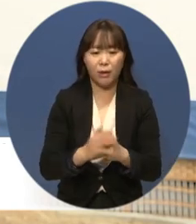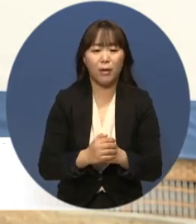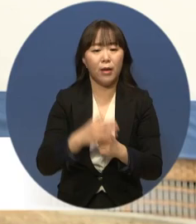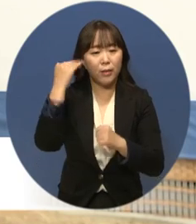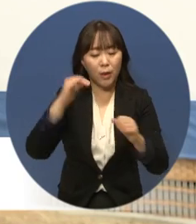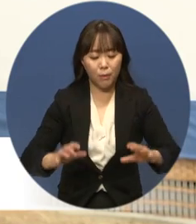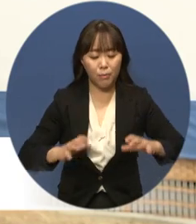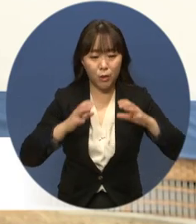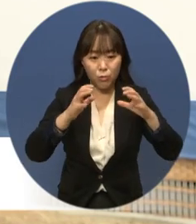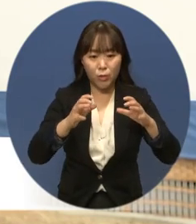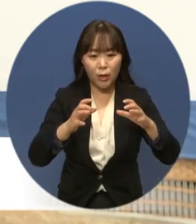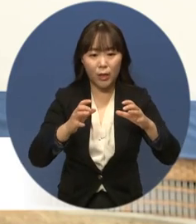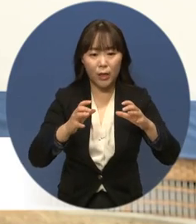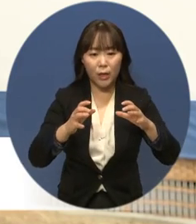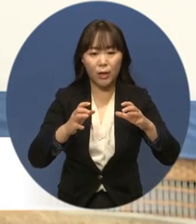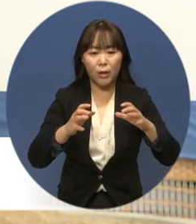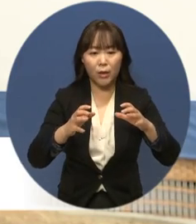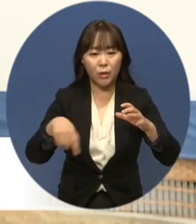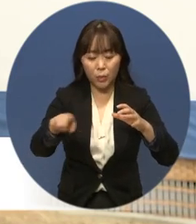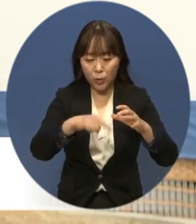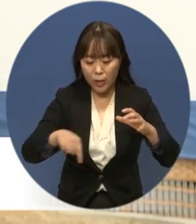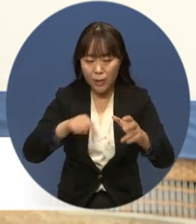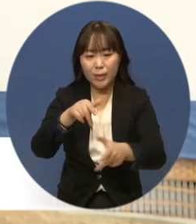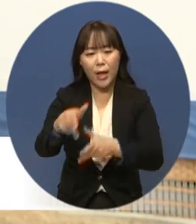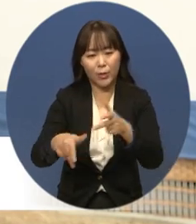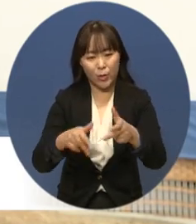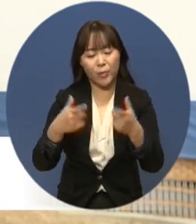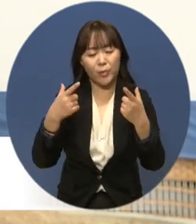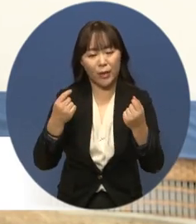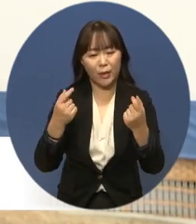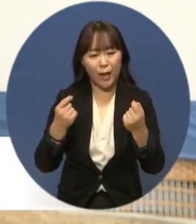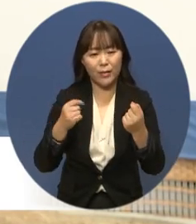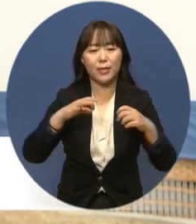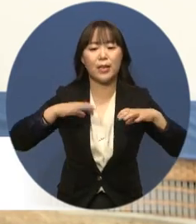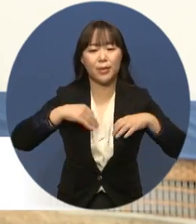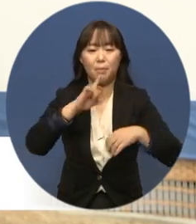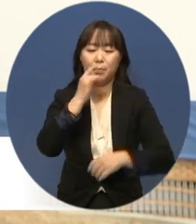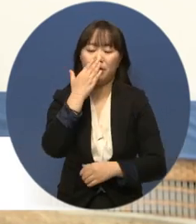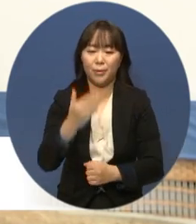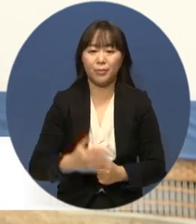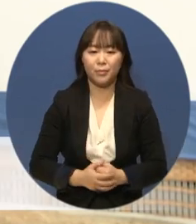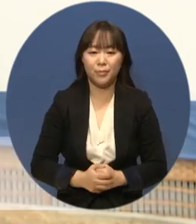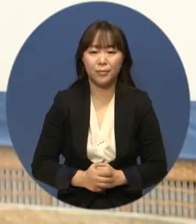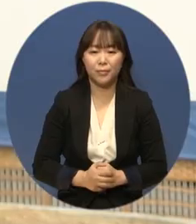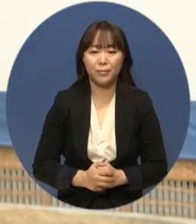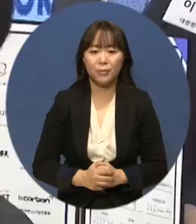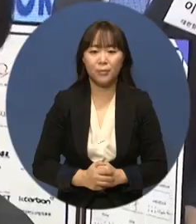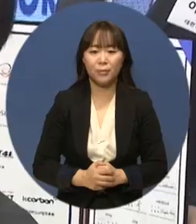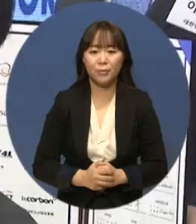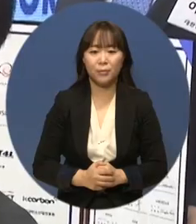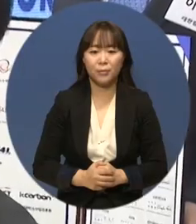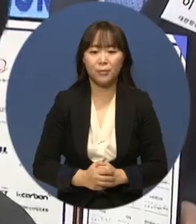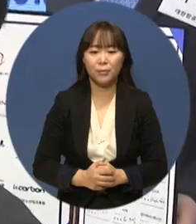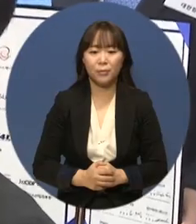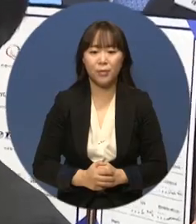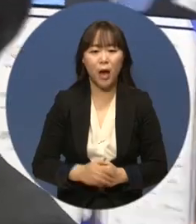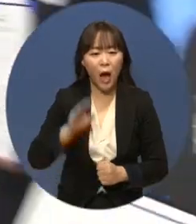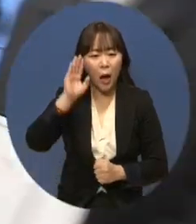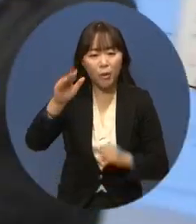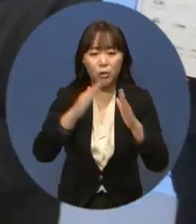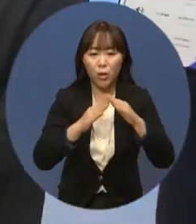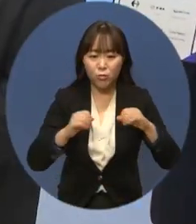대한민국의 소 부장 산업이 됐다 그럼 이렇게 에 자랑스럽게 말씀드릴 수 있을 것 같습니다 앞으로